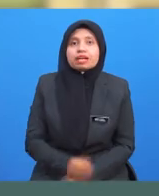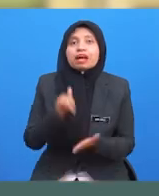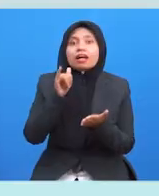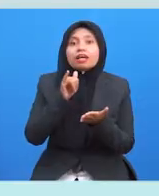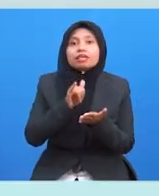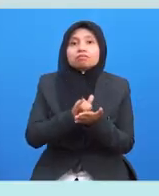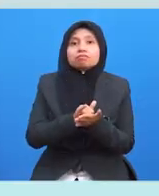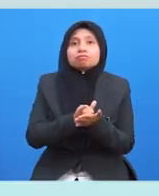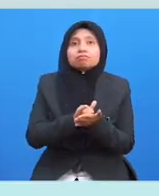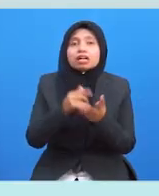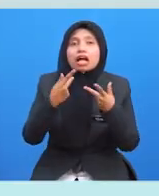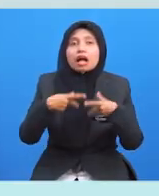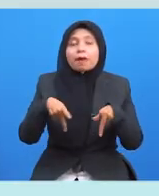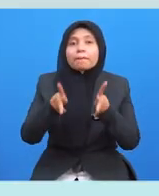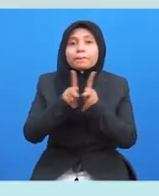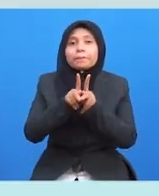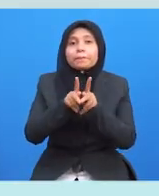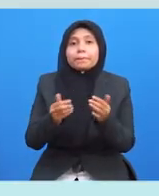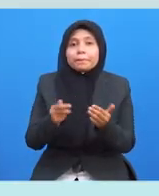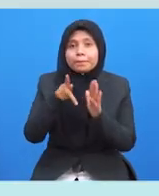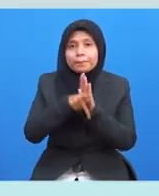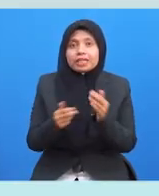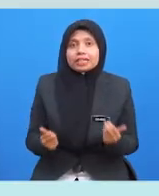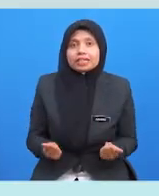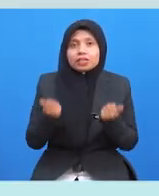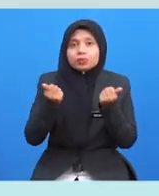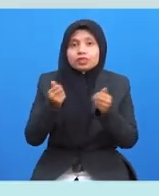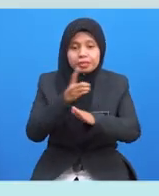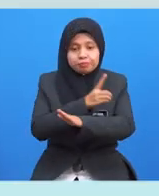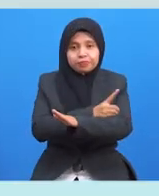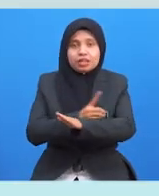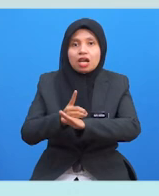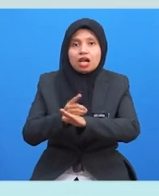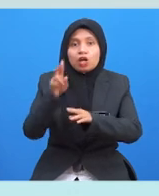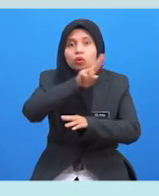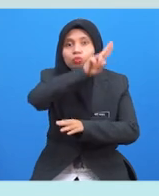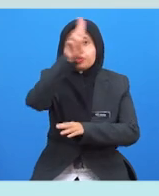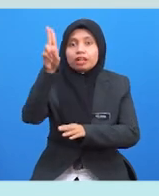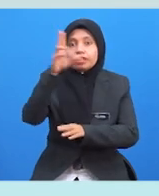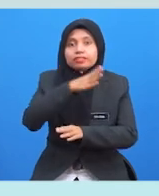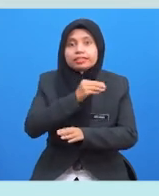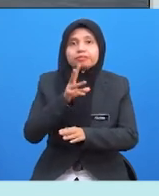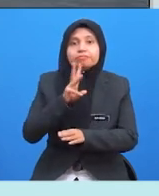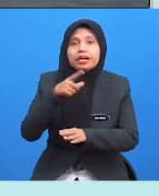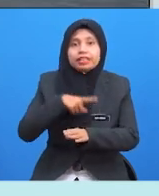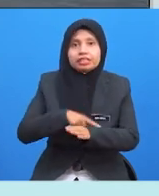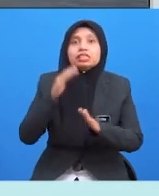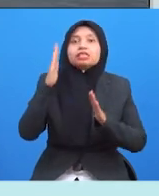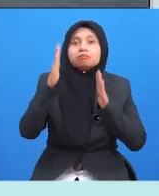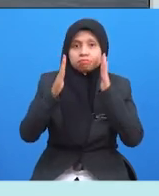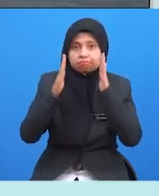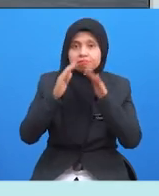iaitu kepentingan pengangkutan darat, udara dan air di